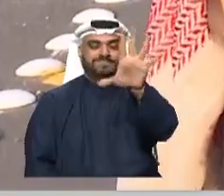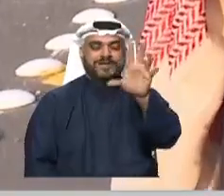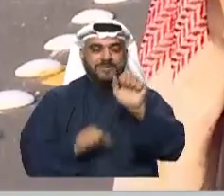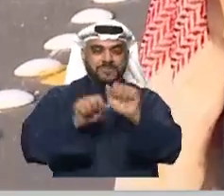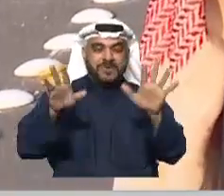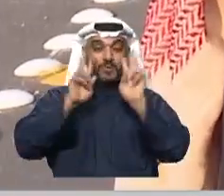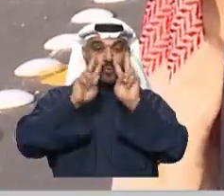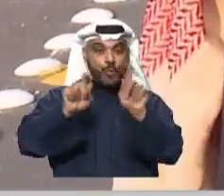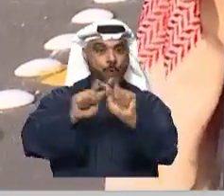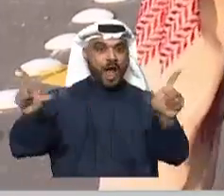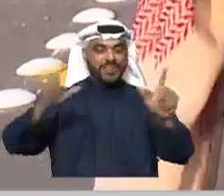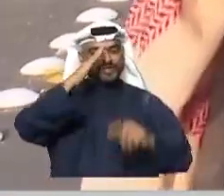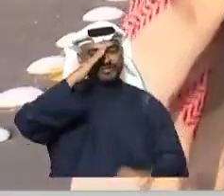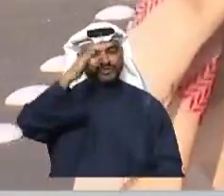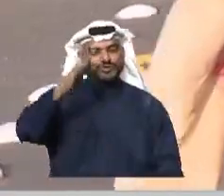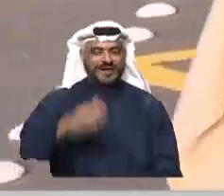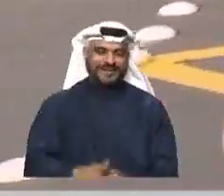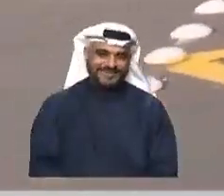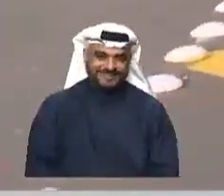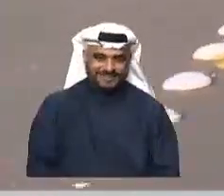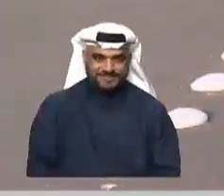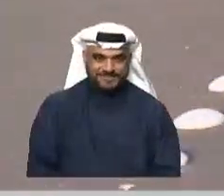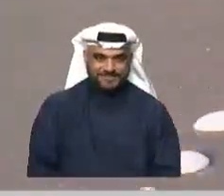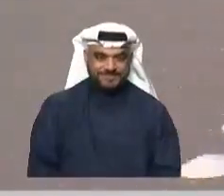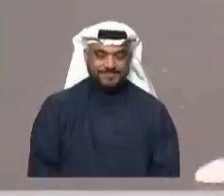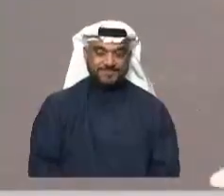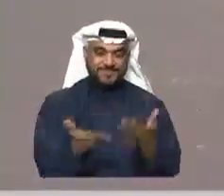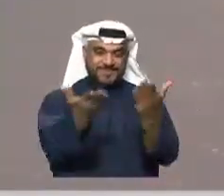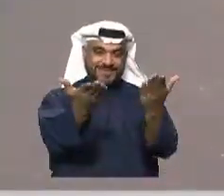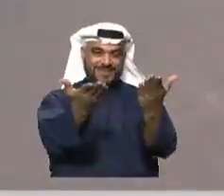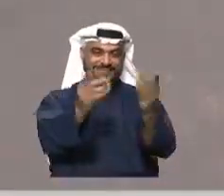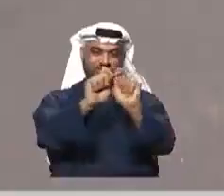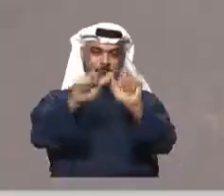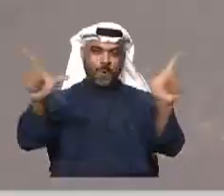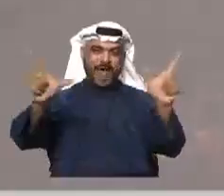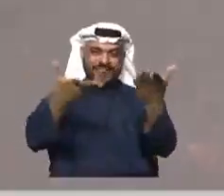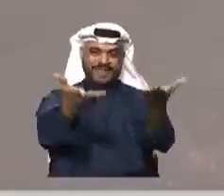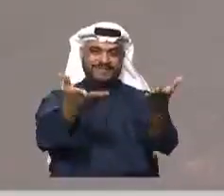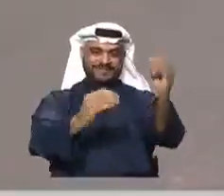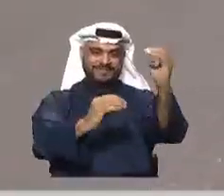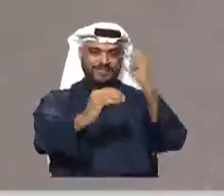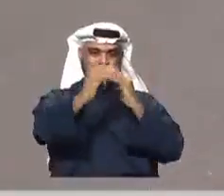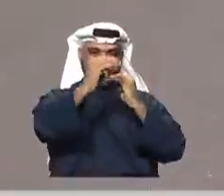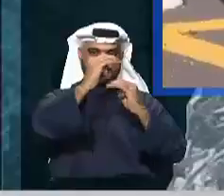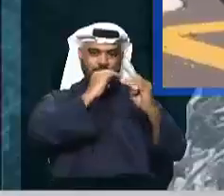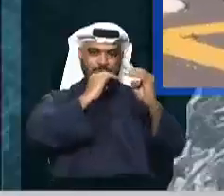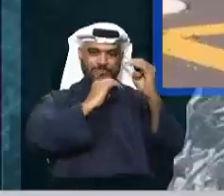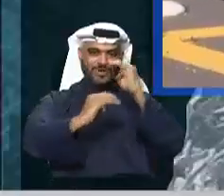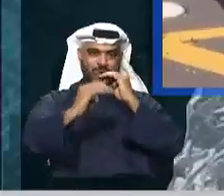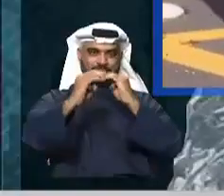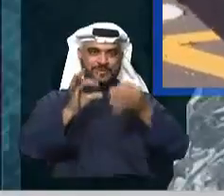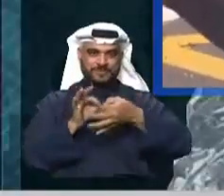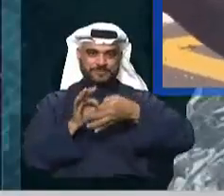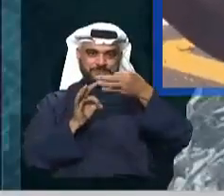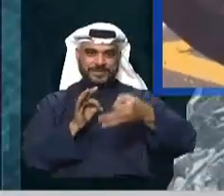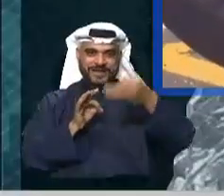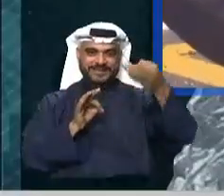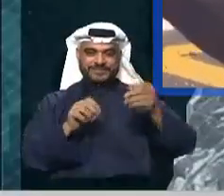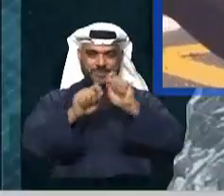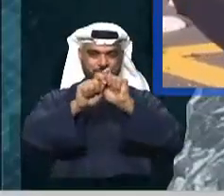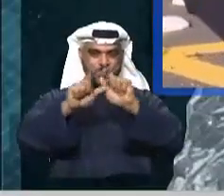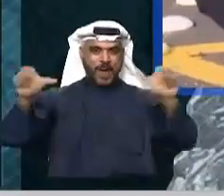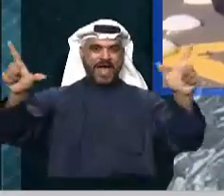رأينها احنا هني ومشكورين، الله يعطيكم العافية. شكرا زميلتي فاطمة. يعني هكذا كان المشهد لدخول الجماهير الكويتية